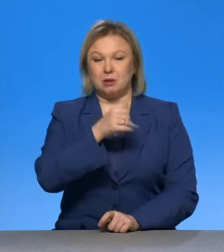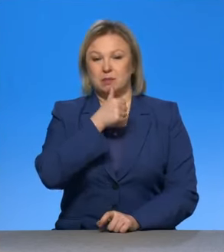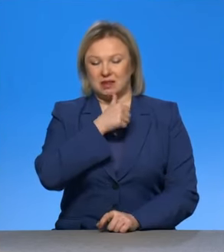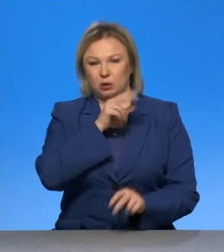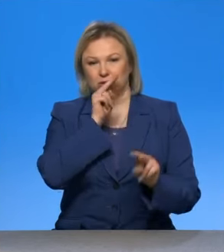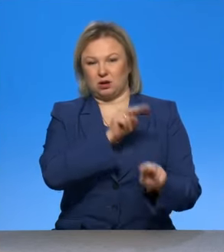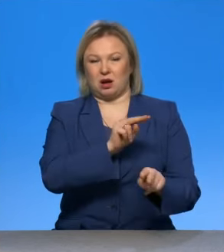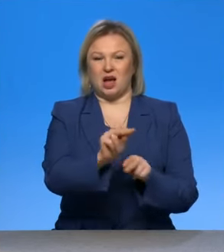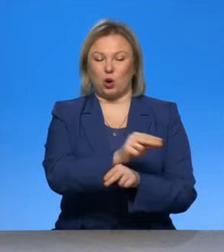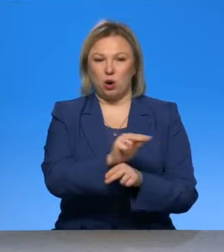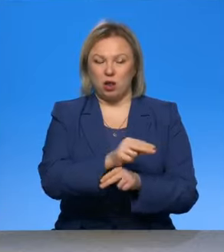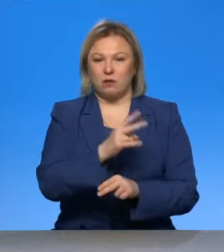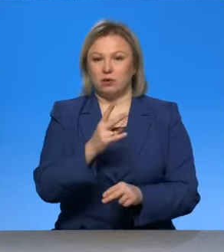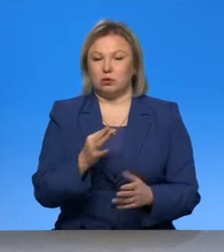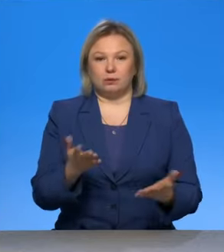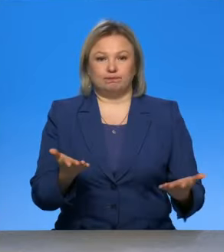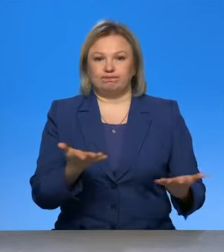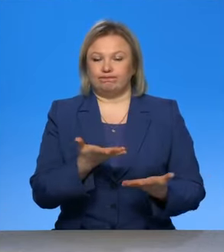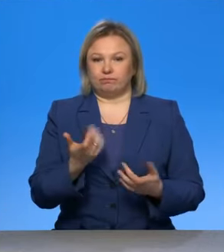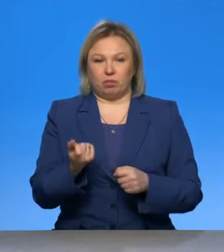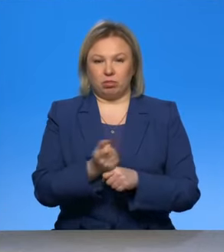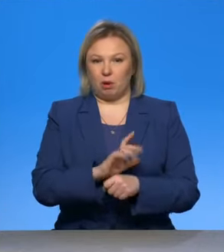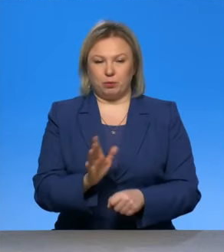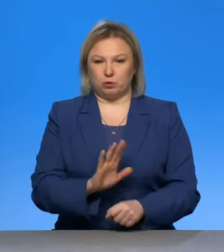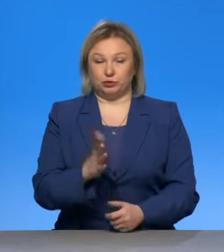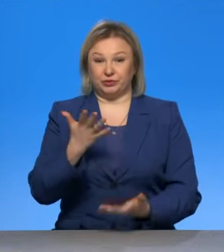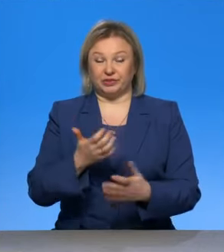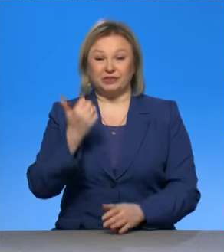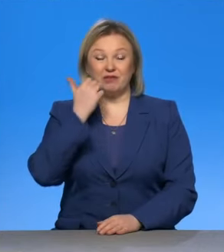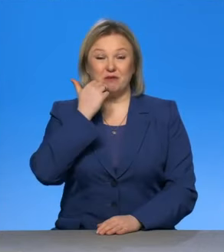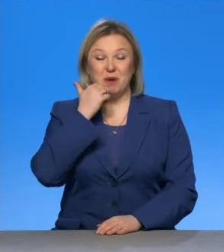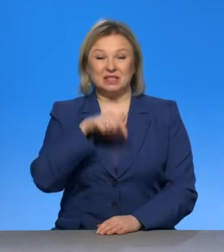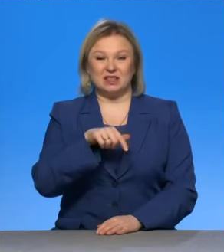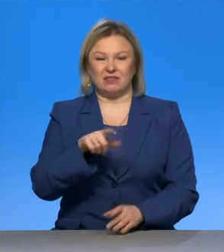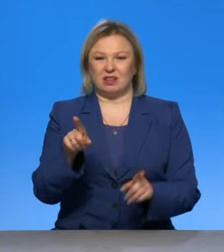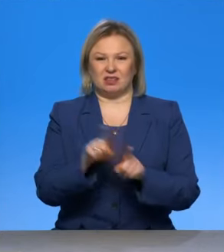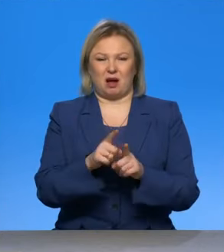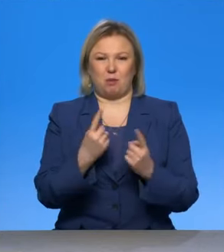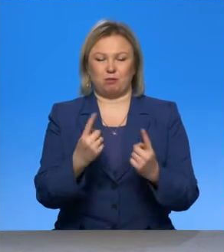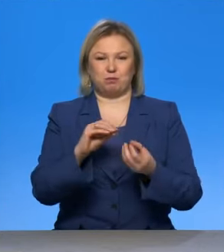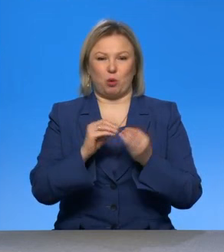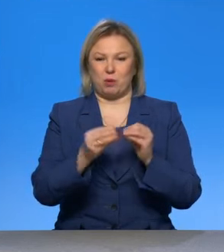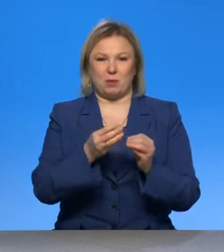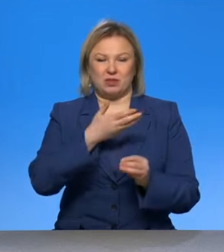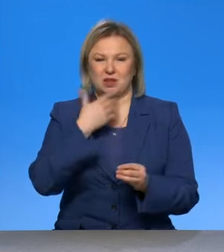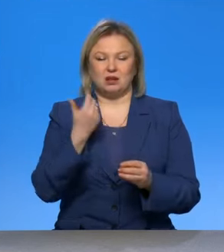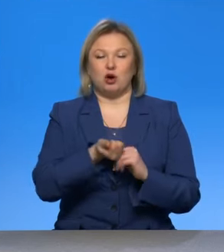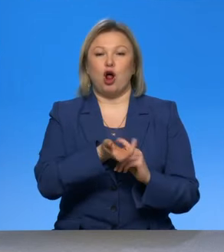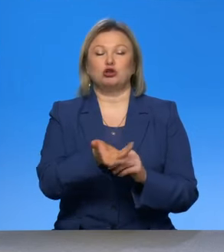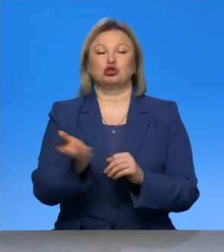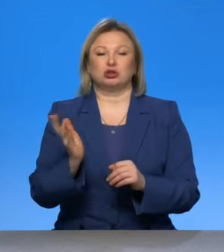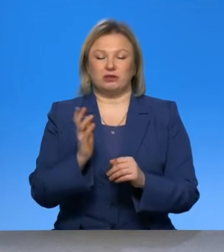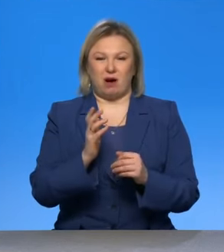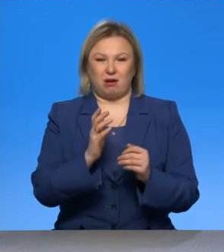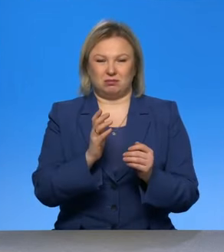естественно, их работу, но как-то не очень получается. Если в Москве это не такая большая проблема с количеством микрофинансовых организаций, то в